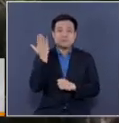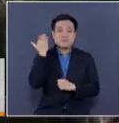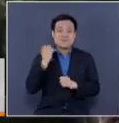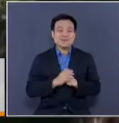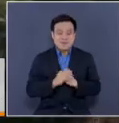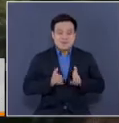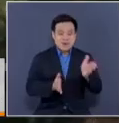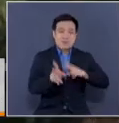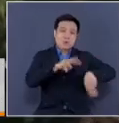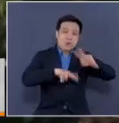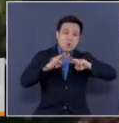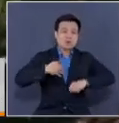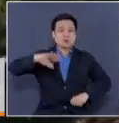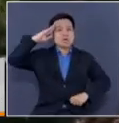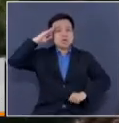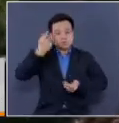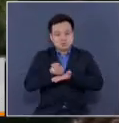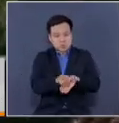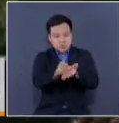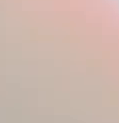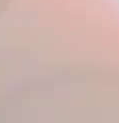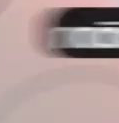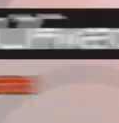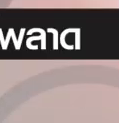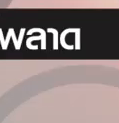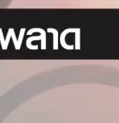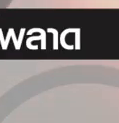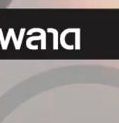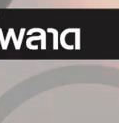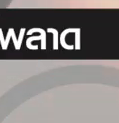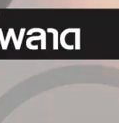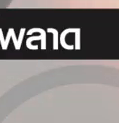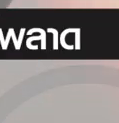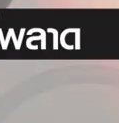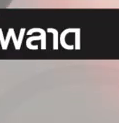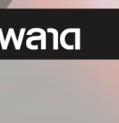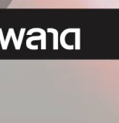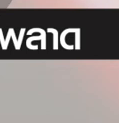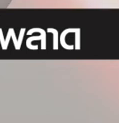าที่ฝ่ายปกครองก็ดีก็ช่วยขนย้ายสิ่งของให้กับพี่น้องประชาชนด้วย